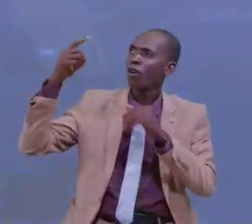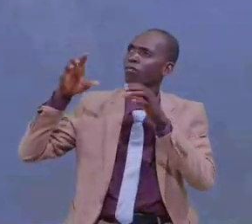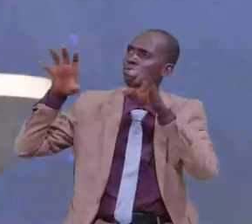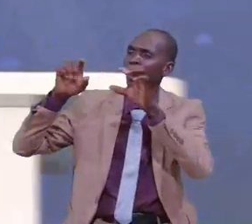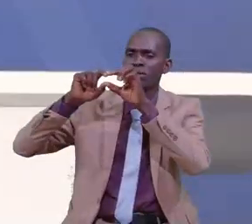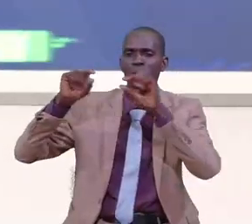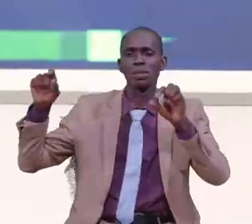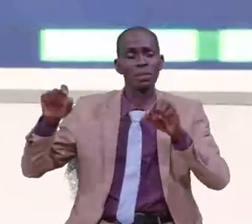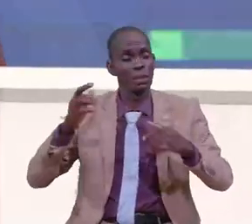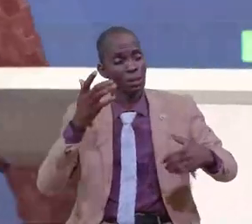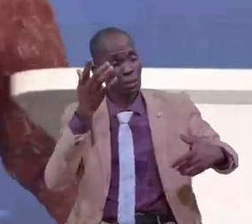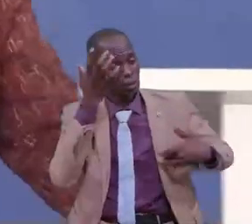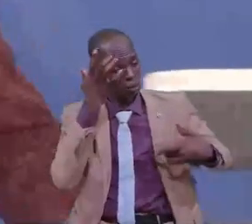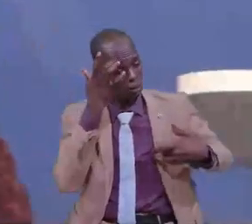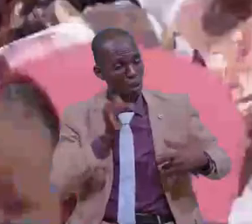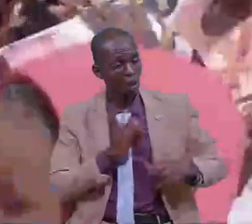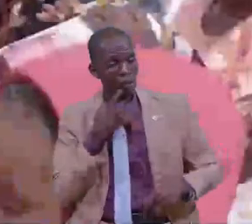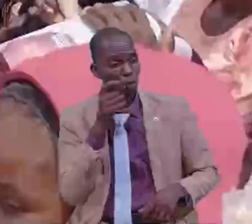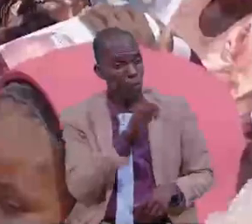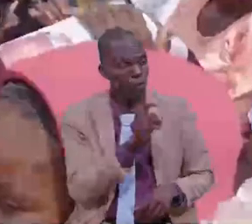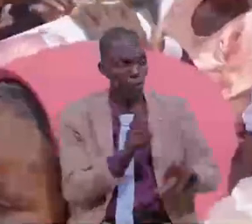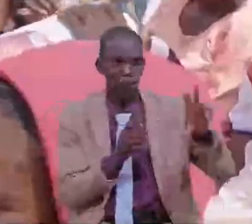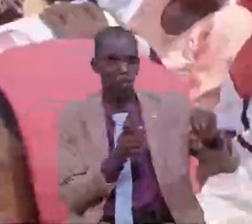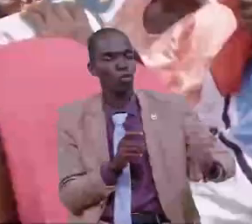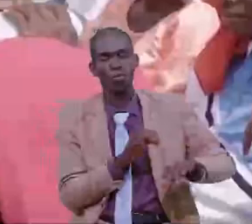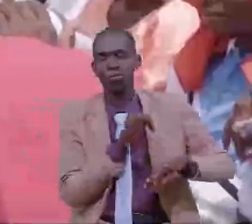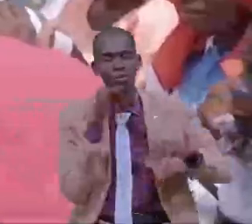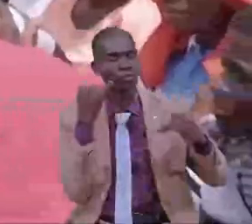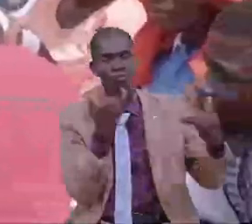Je vise la première place, maladie. Je dis non!